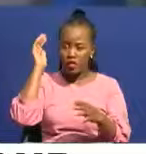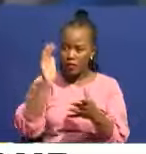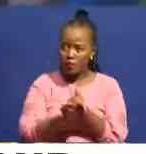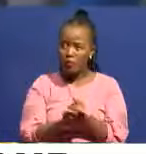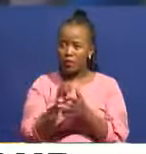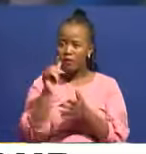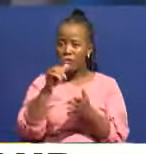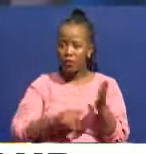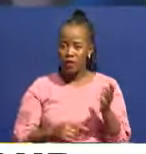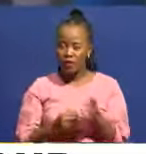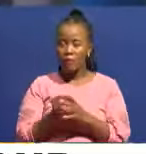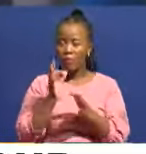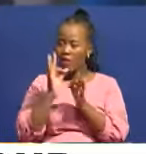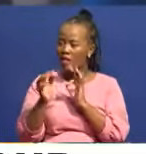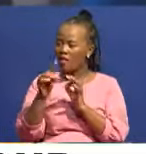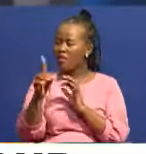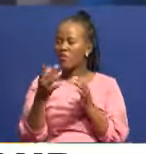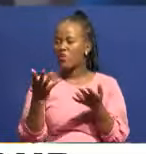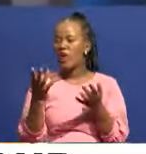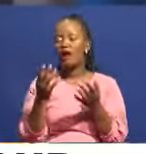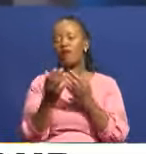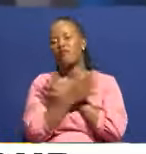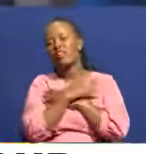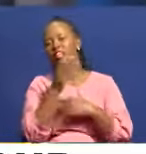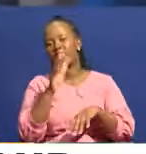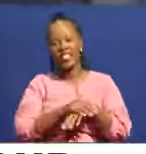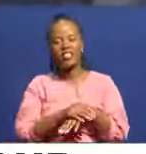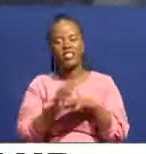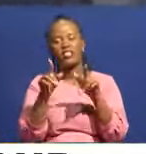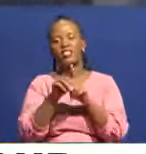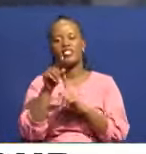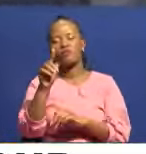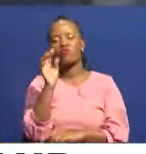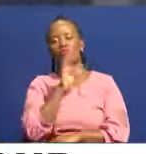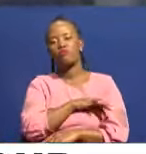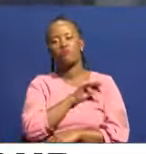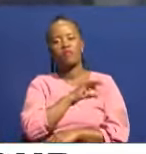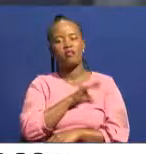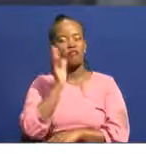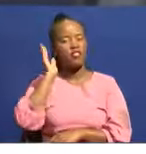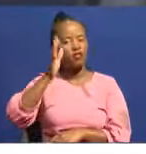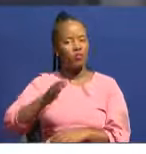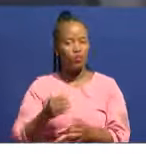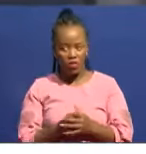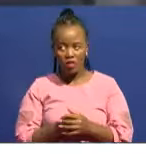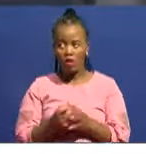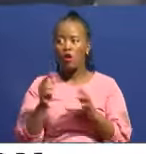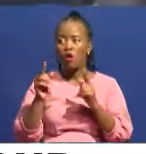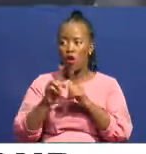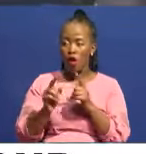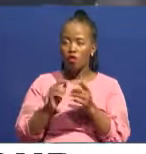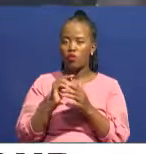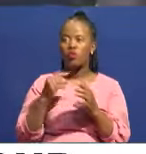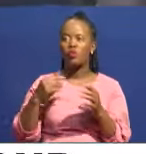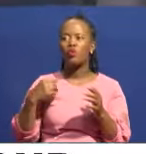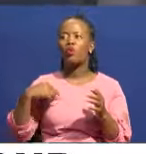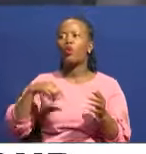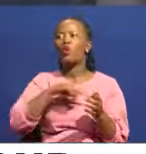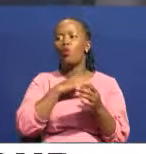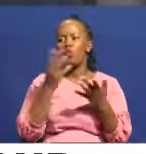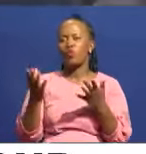tunaamini kwamba ndugu yako akipata na wewe umefanya nini? Na wale ndugu zetu ambao tumekupea kutoka chama